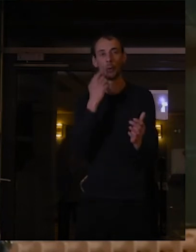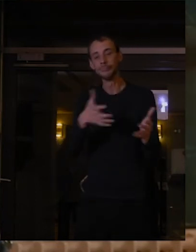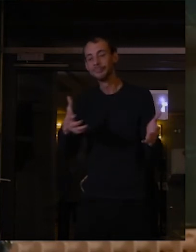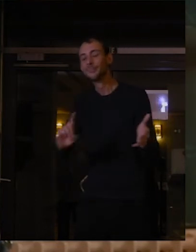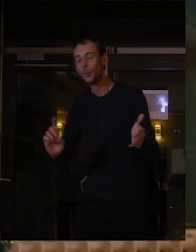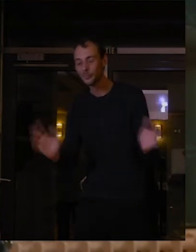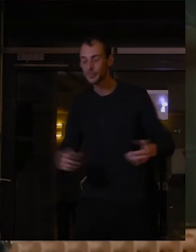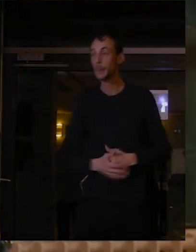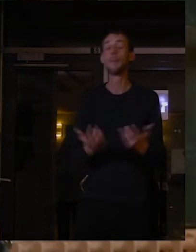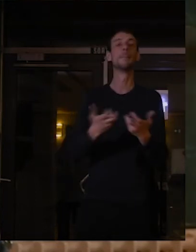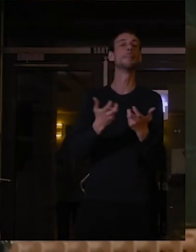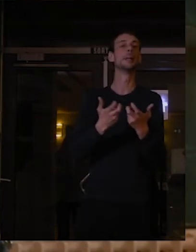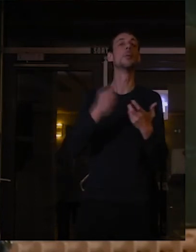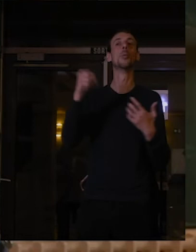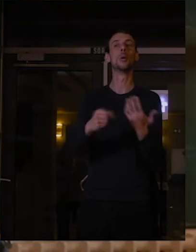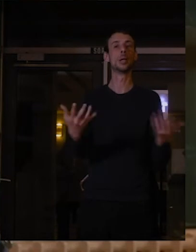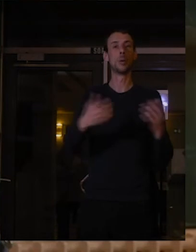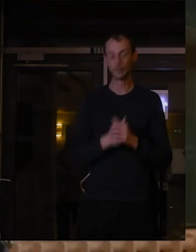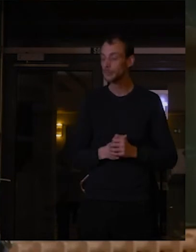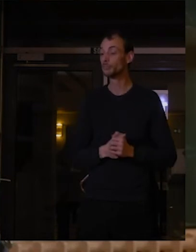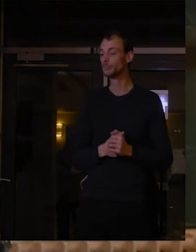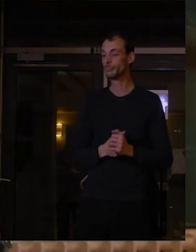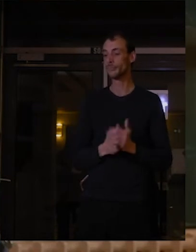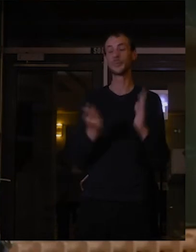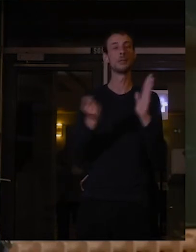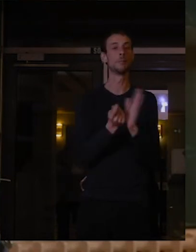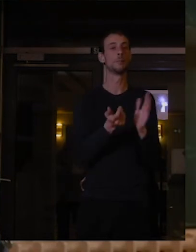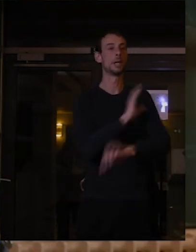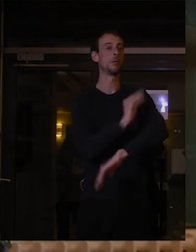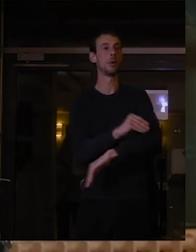vous voyez, quand un sport est exercé à plus de